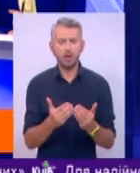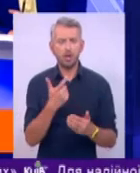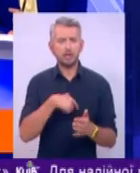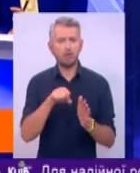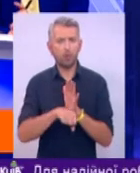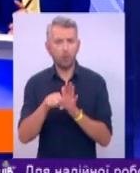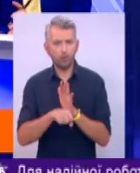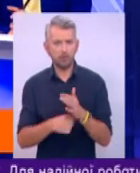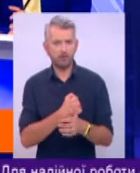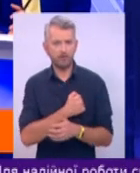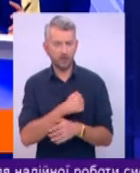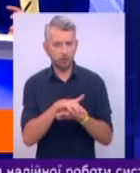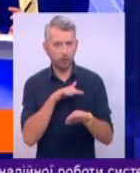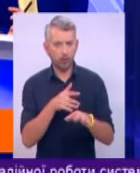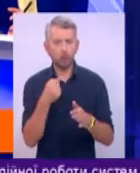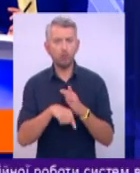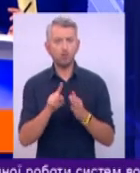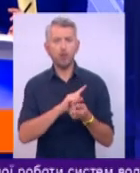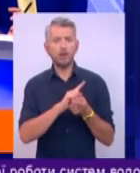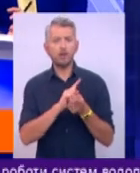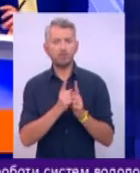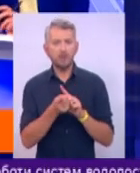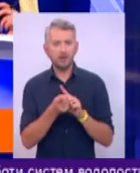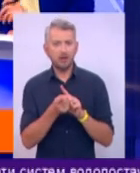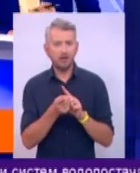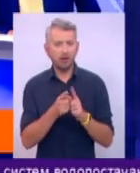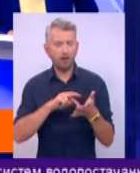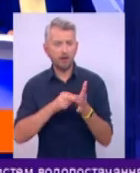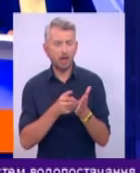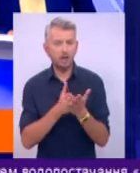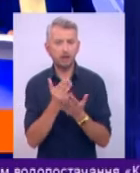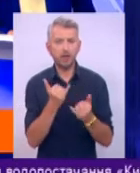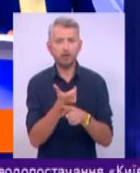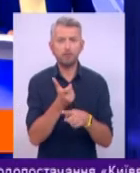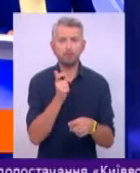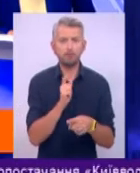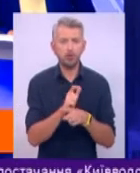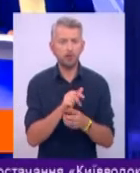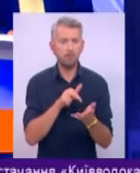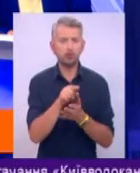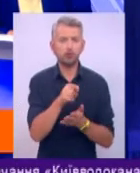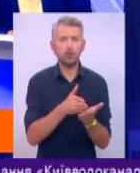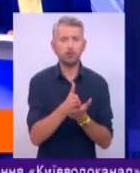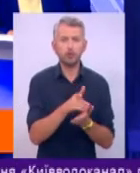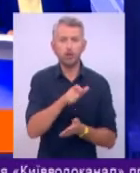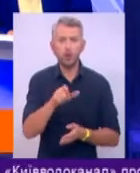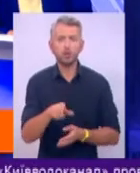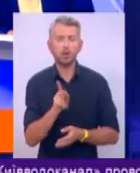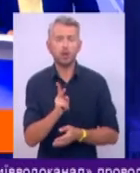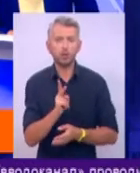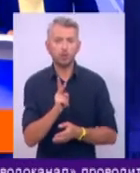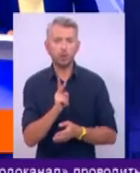самогубства у війську, тому що змінилася кардинальна стратегія. Тобто зараз більш пішли туди служити люди, які